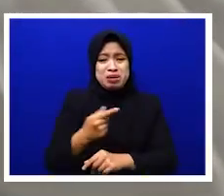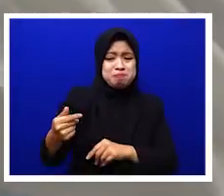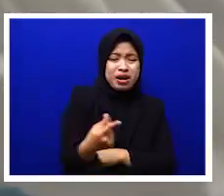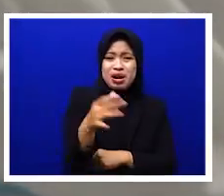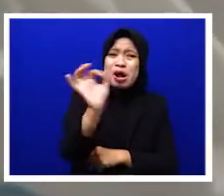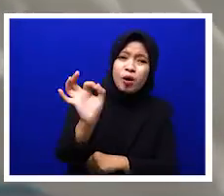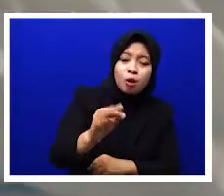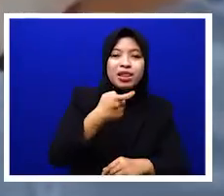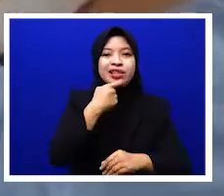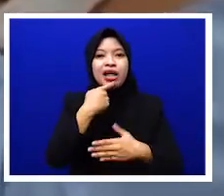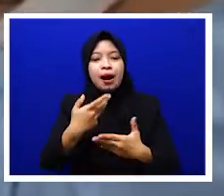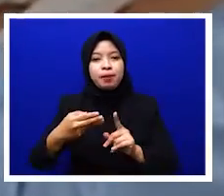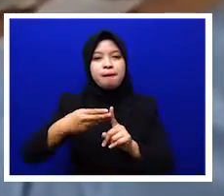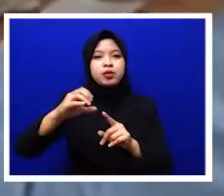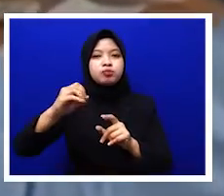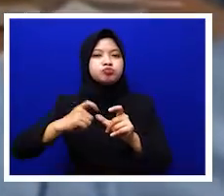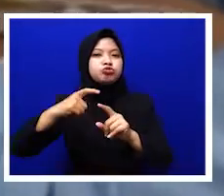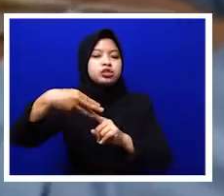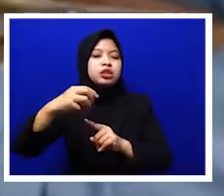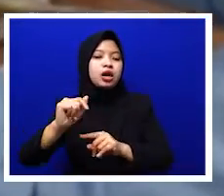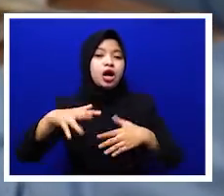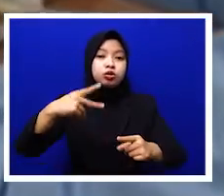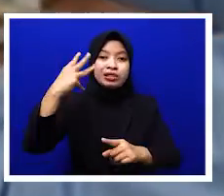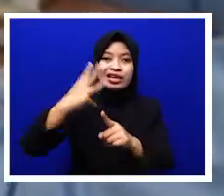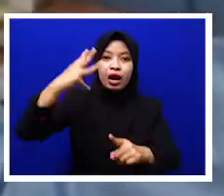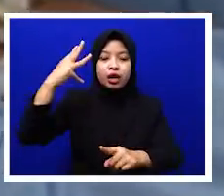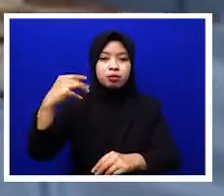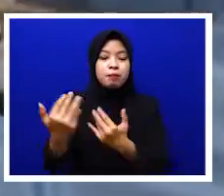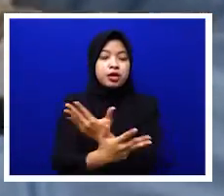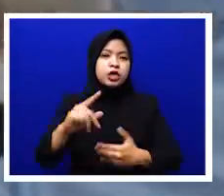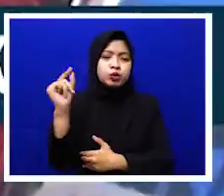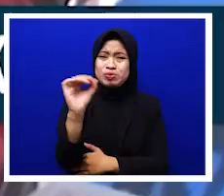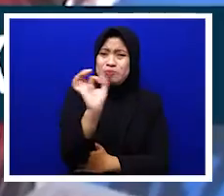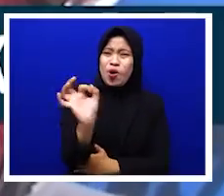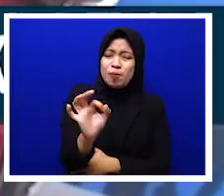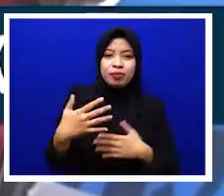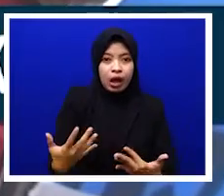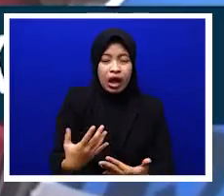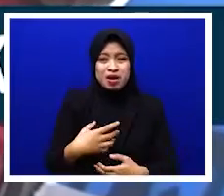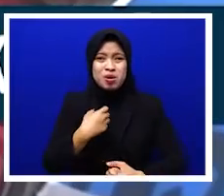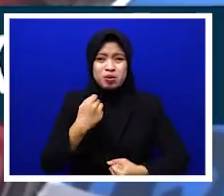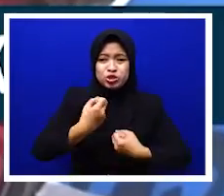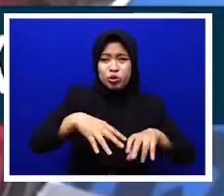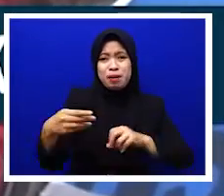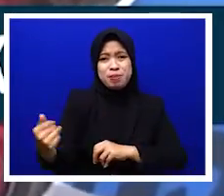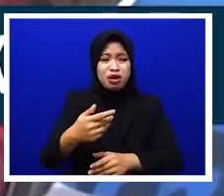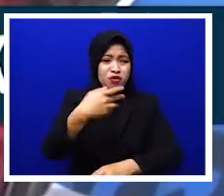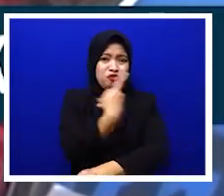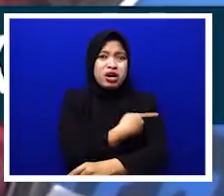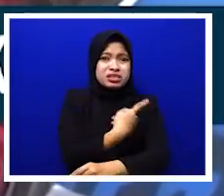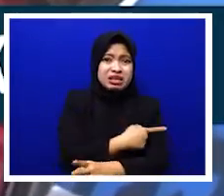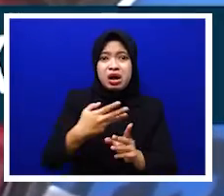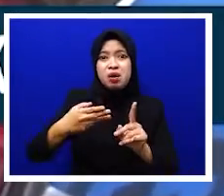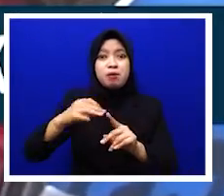berbayar, terutama soal vaksin booster atau vaksin dosis ketiga untuk masyarakat umum. Jadi, jika ada yang memperjualbelikan vaksin,